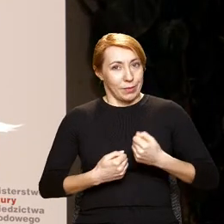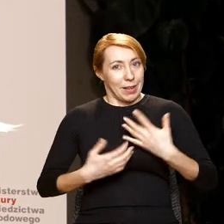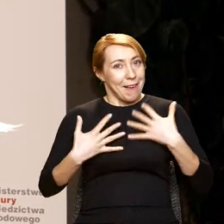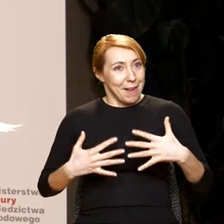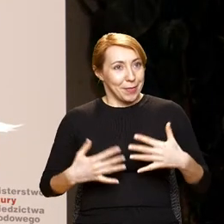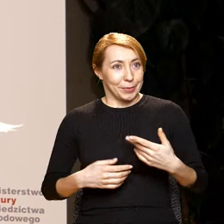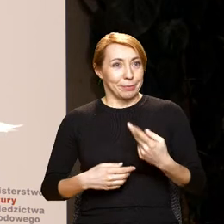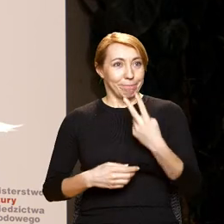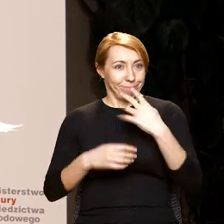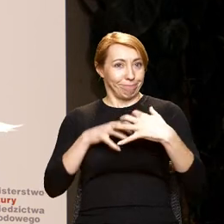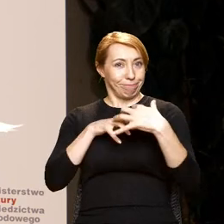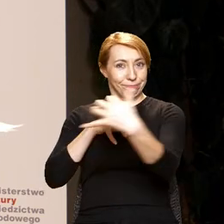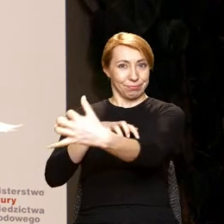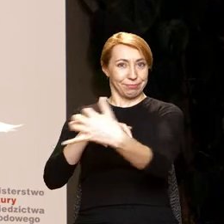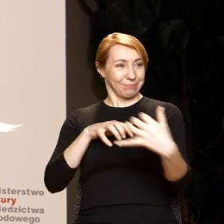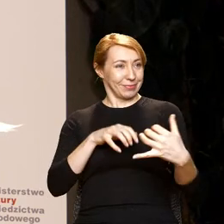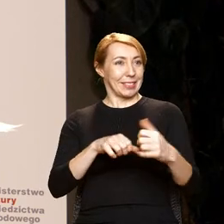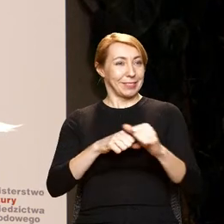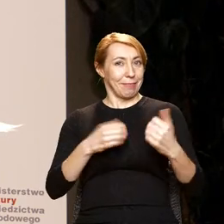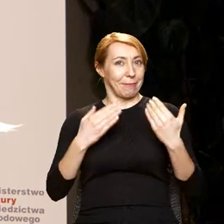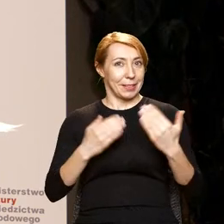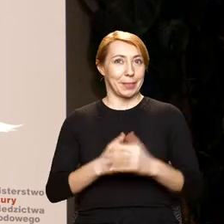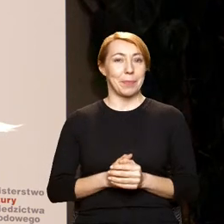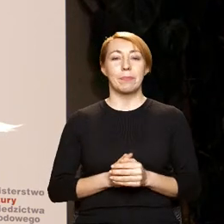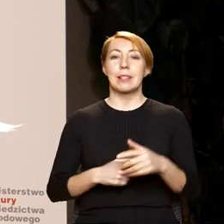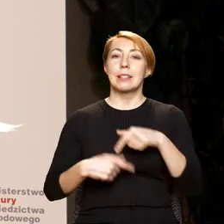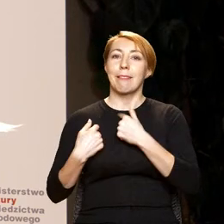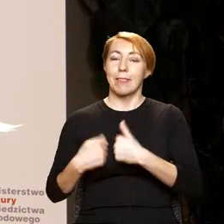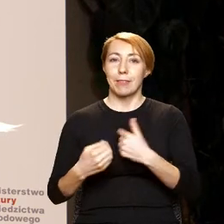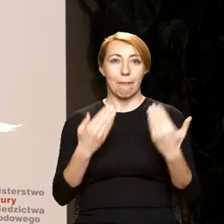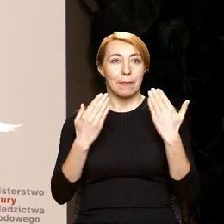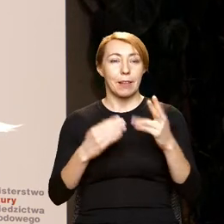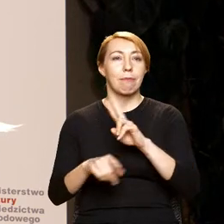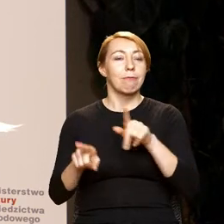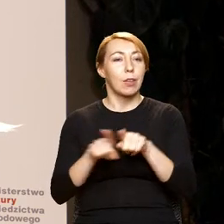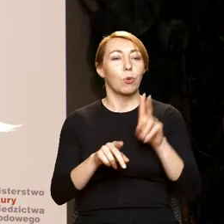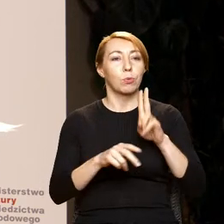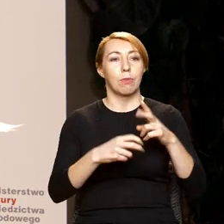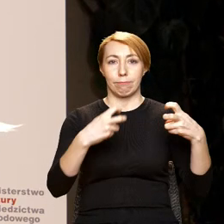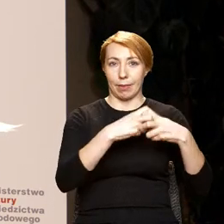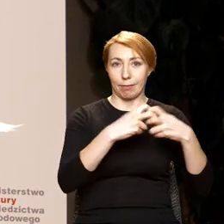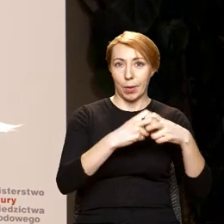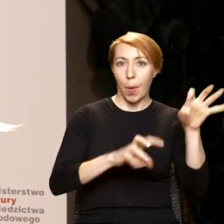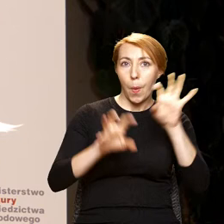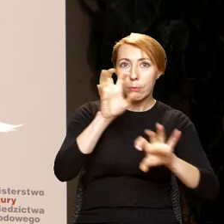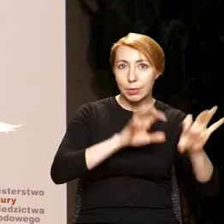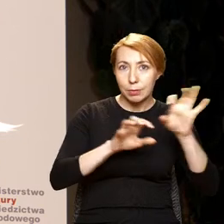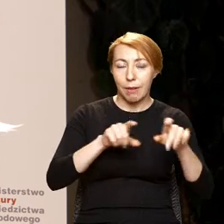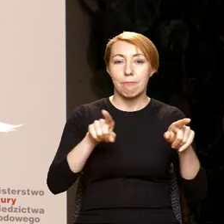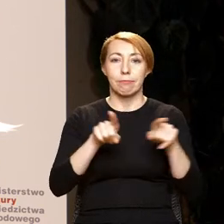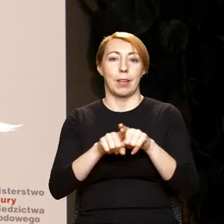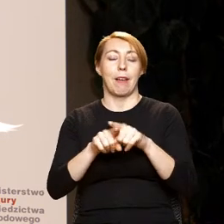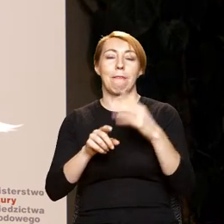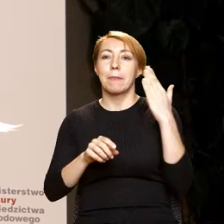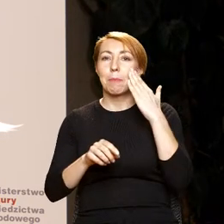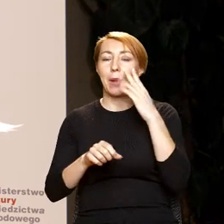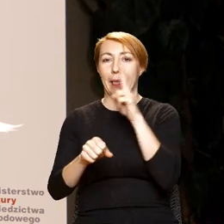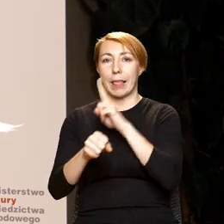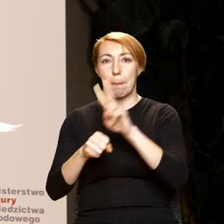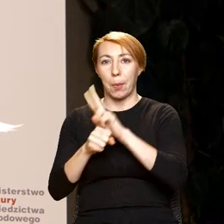Państwa widzę tutaj. Chcę też serdecznie powitać wszystkich, którzy nas obserwują online, łącznie z widownią w Japonii, bo wiemy,